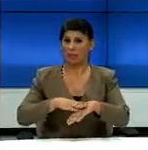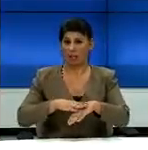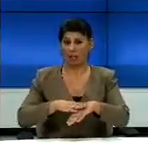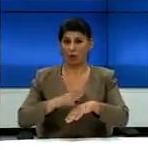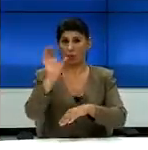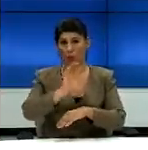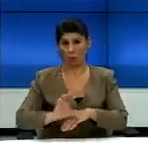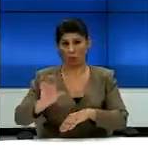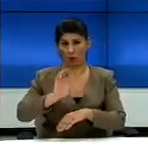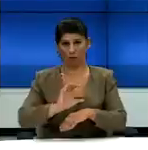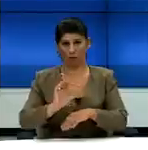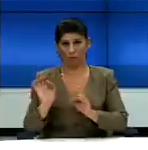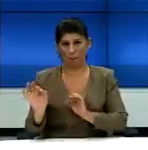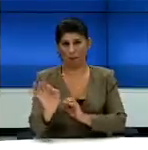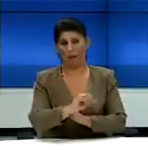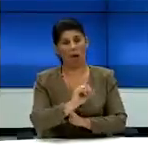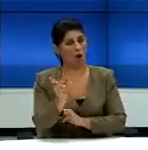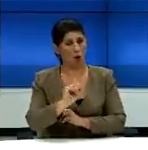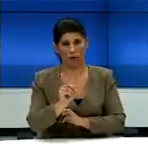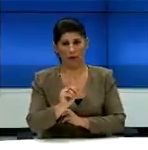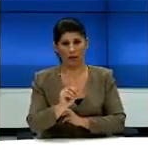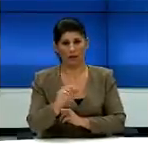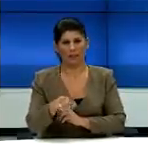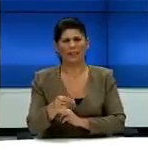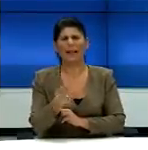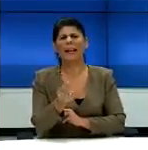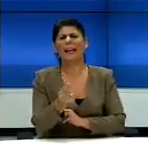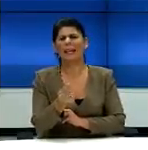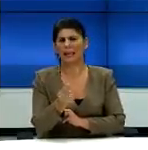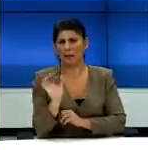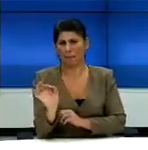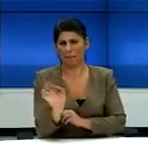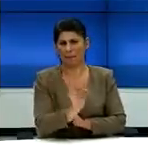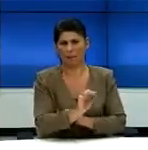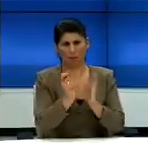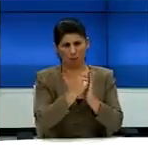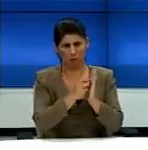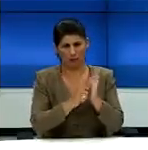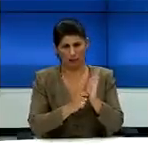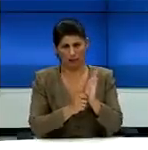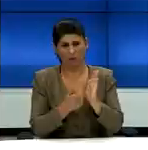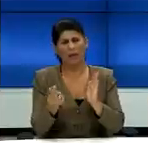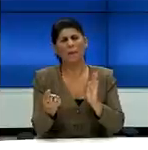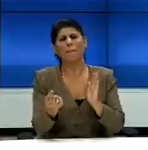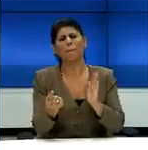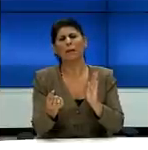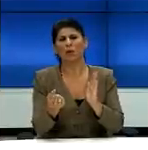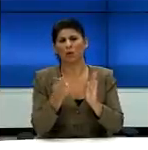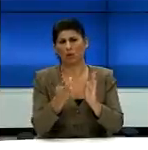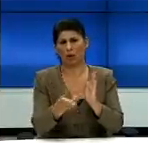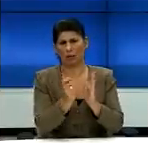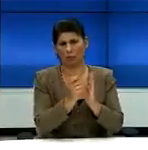δεν φταίει ο τουρισμός για τα κρούσματα. Είναι μικρά τα κρούσματα που καταγράψαμε, μικρός ο αριθμός των